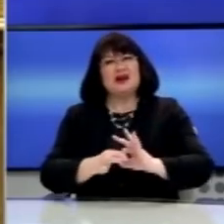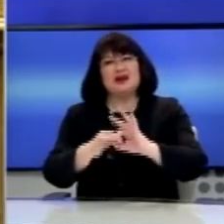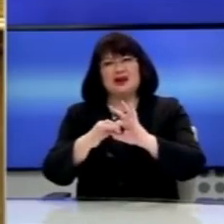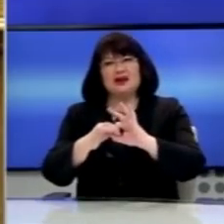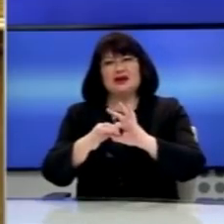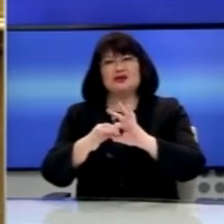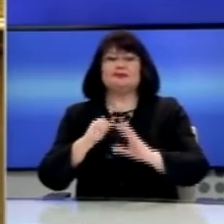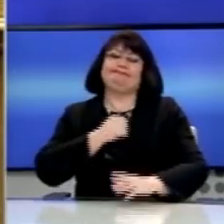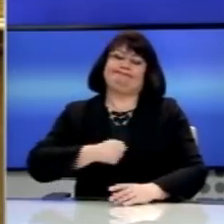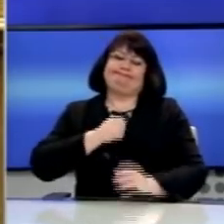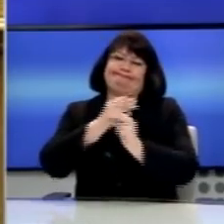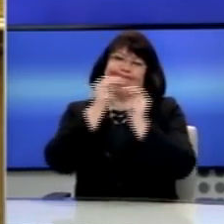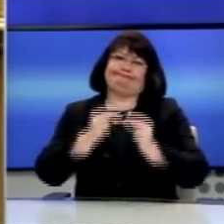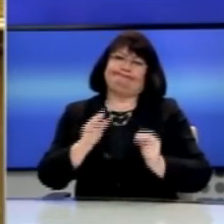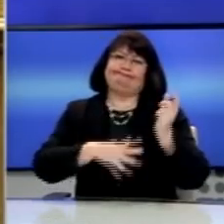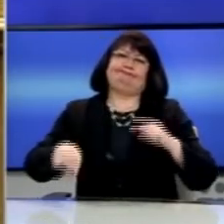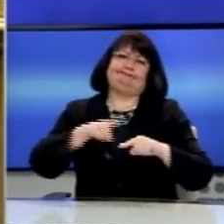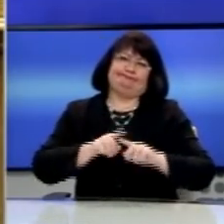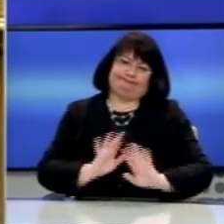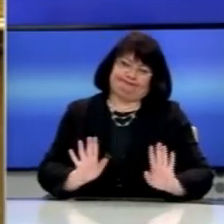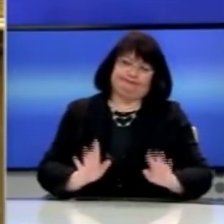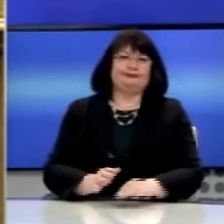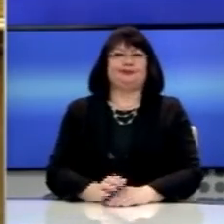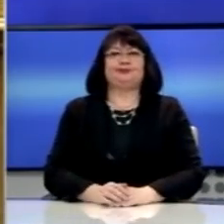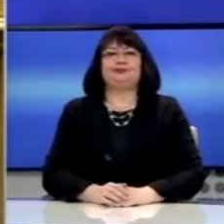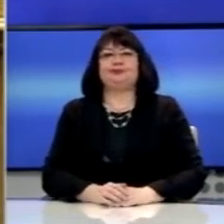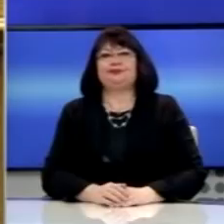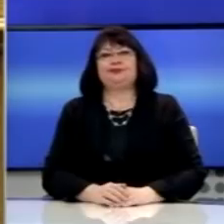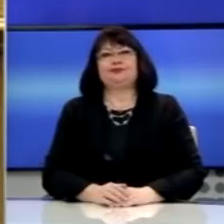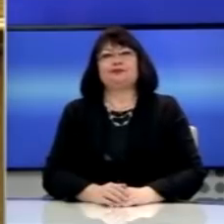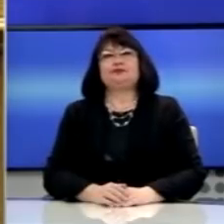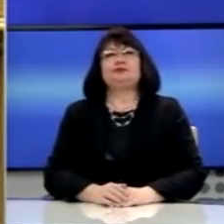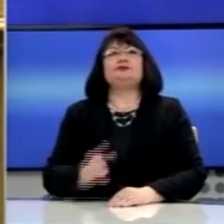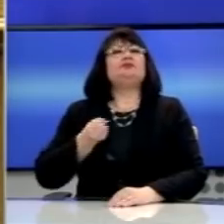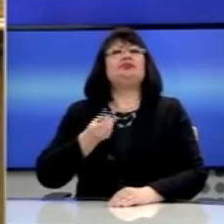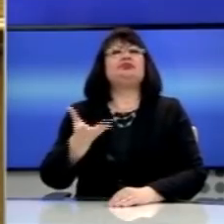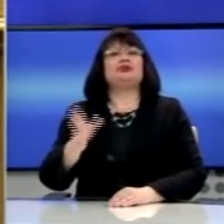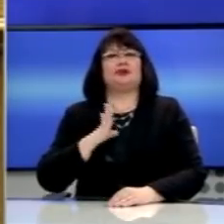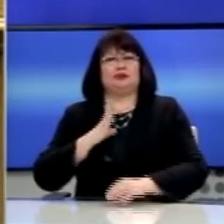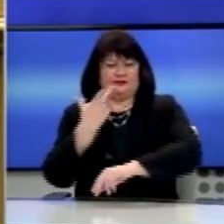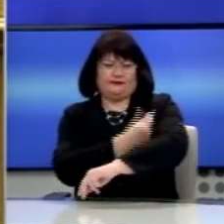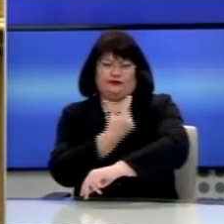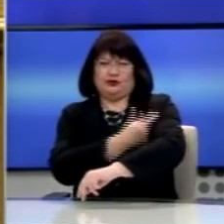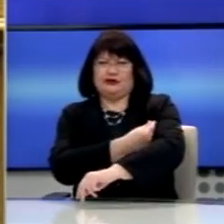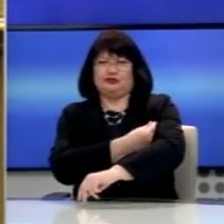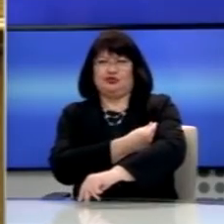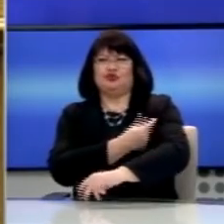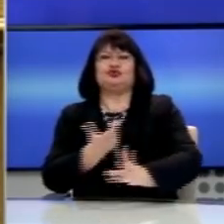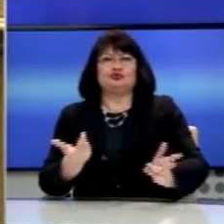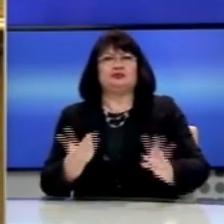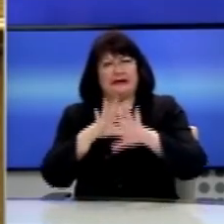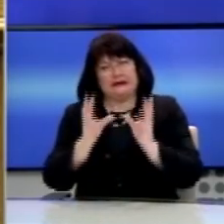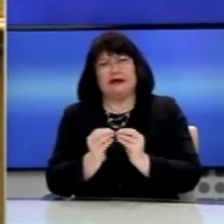έχουν τραγικές συνέπειες για το λαό μας. Ο μαζικός εμβολιασμός του